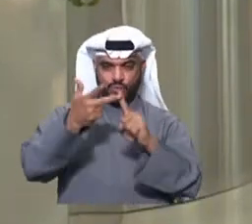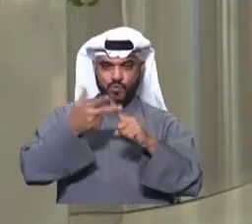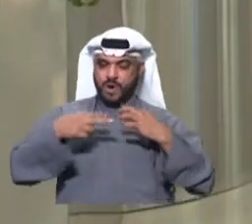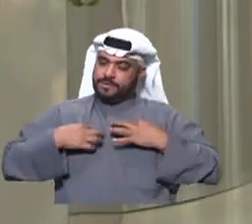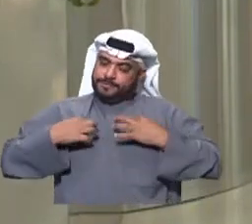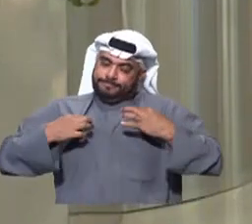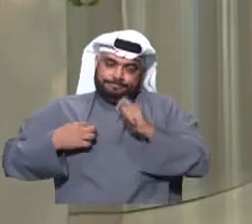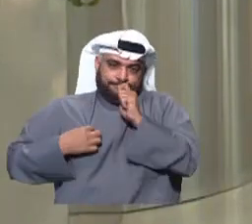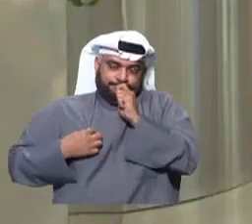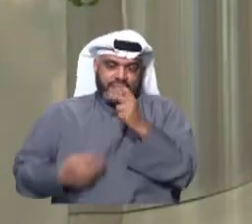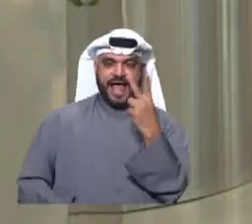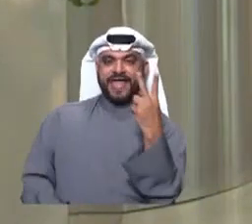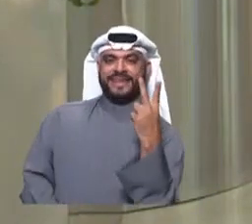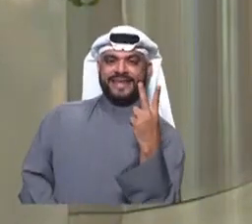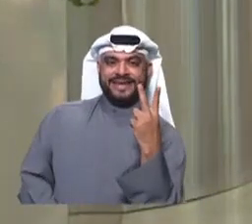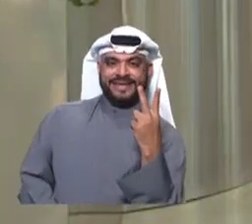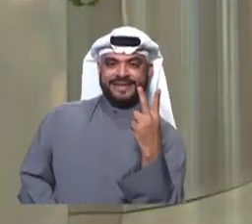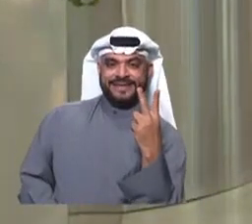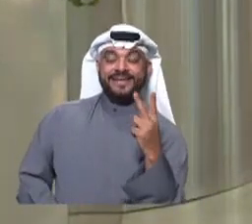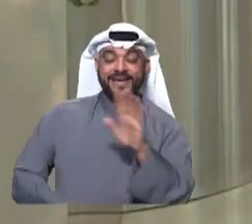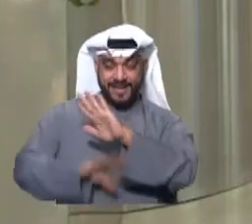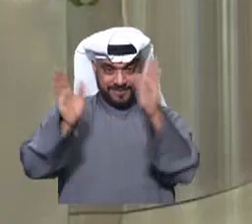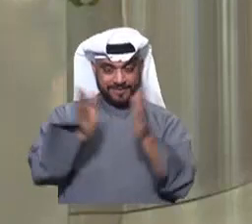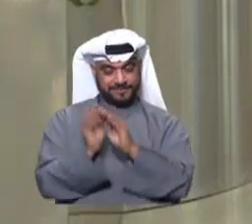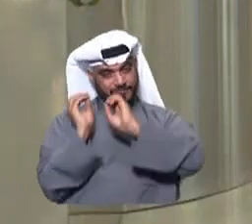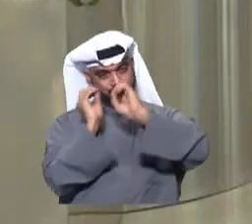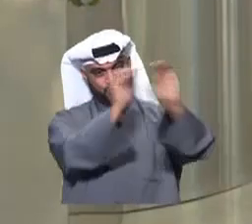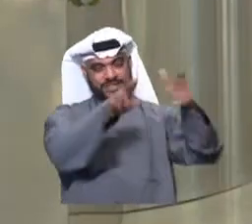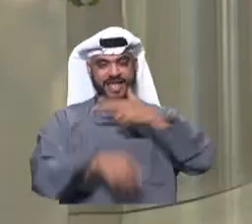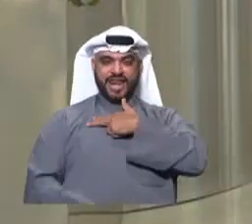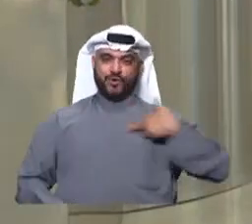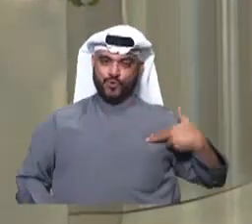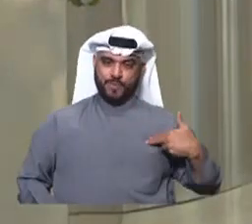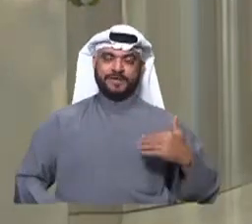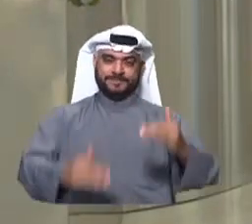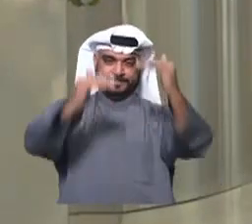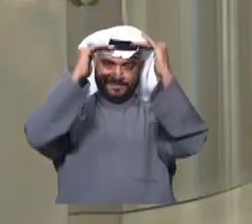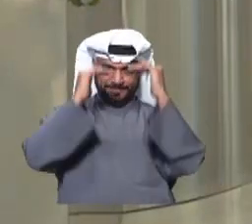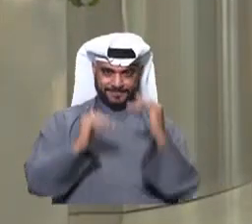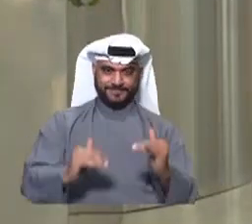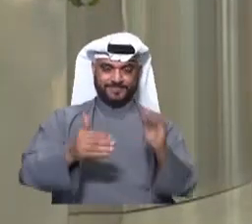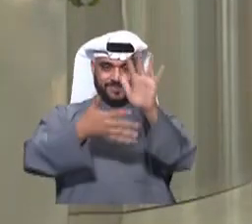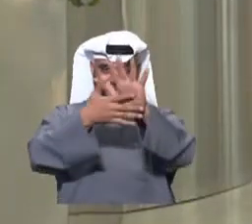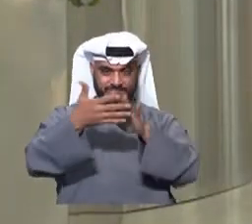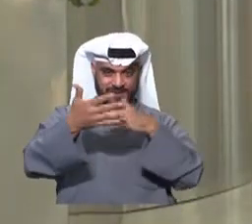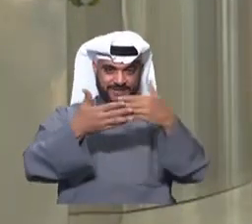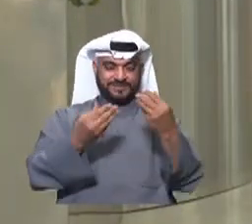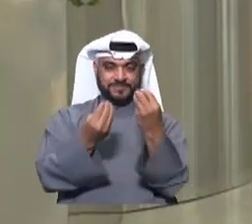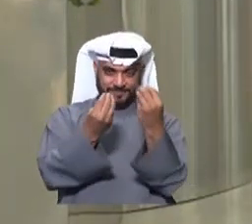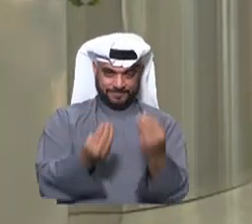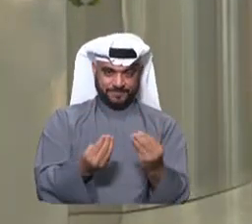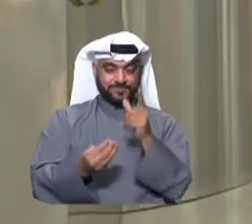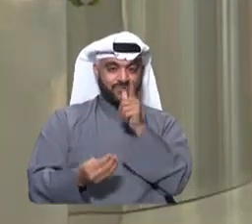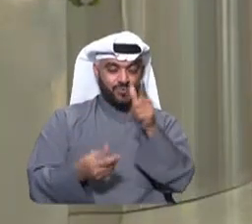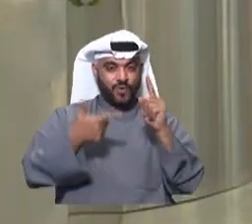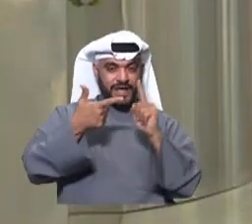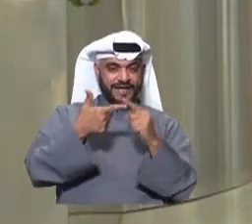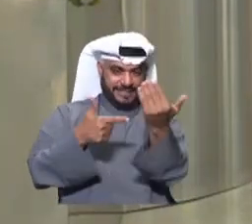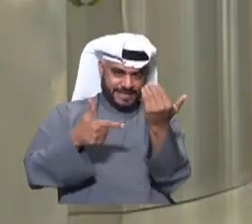2. يعني تمت إحالة هذا المشروع أكيد للحكومة. بعد ذلك يعني يمكن قبل ما ادش بالبند